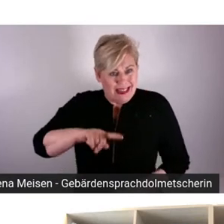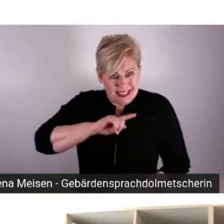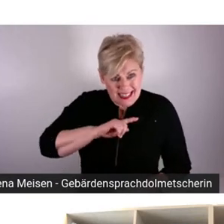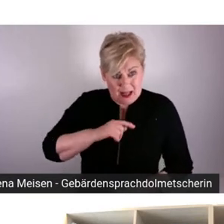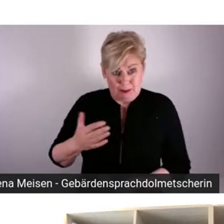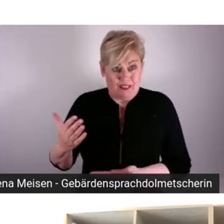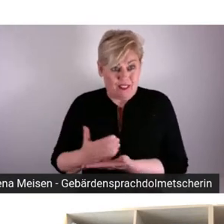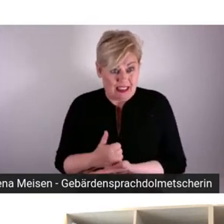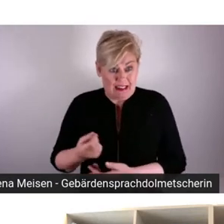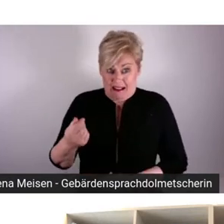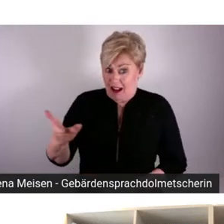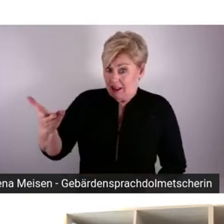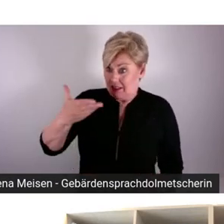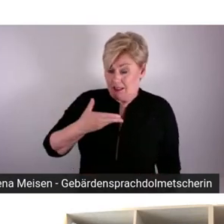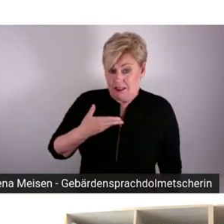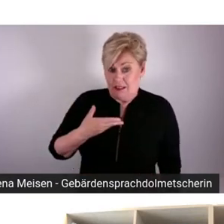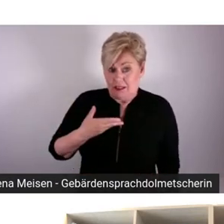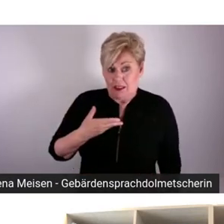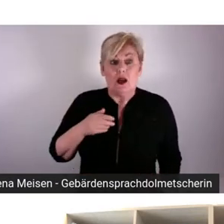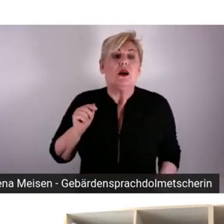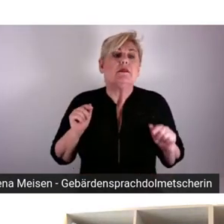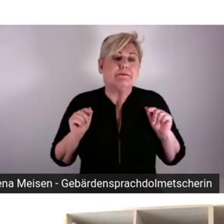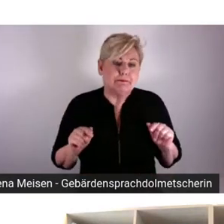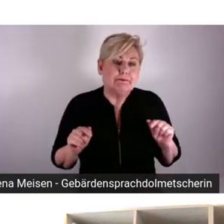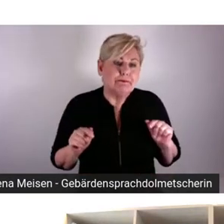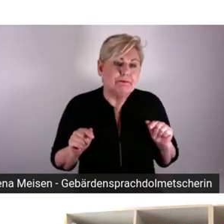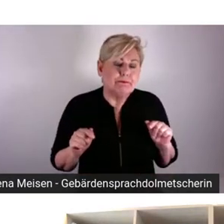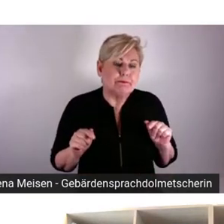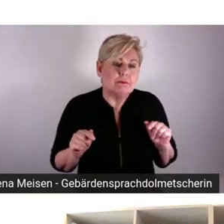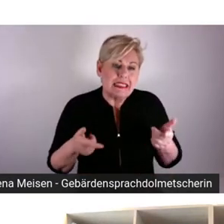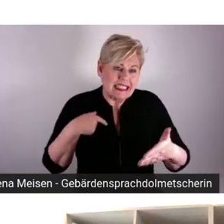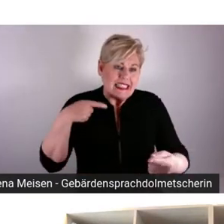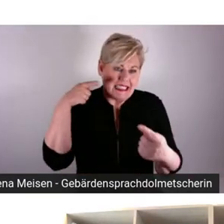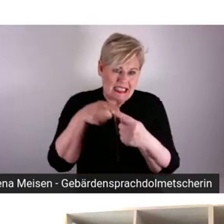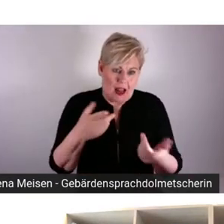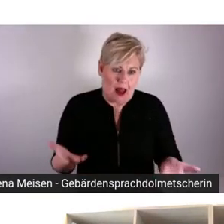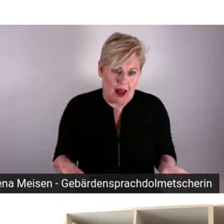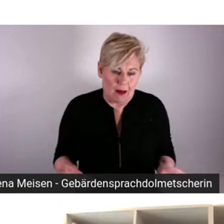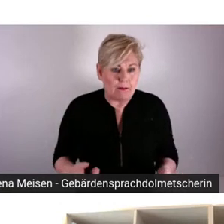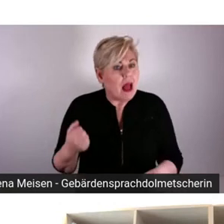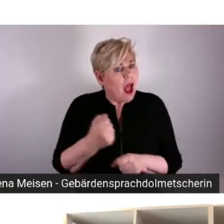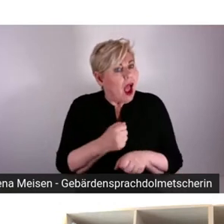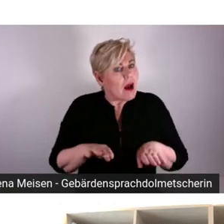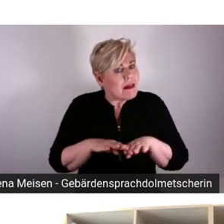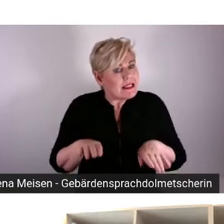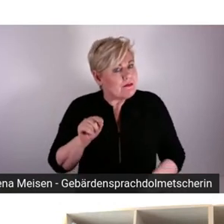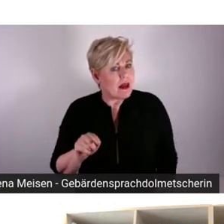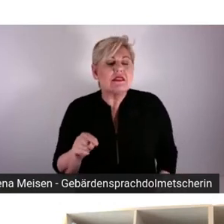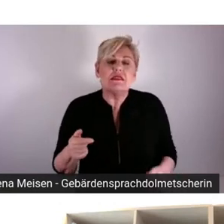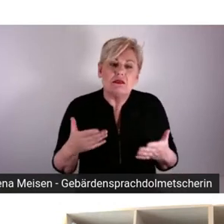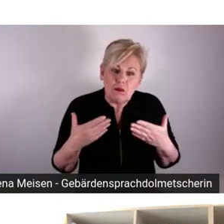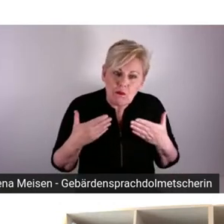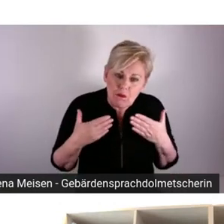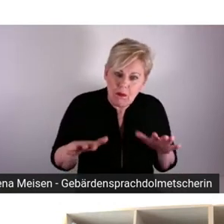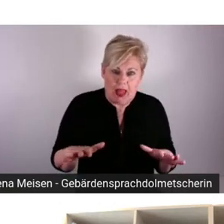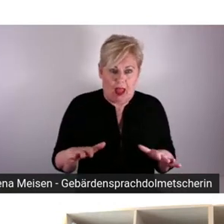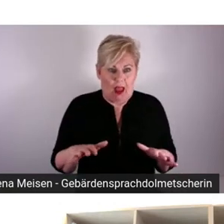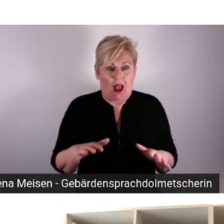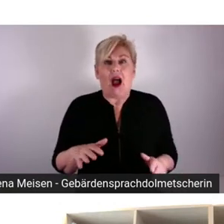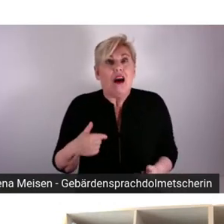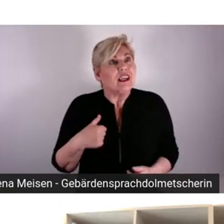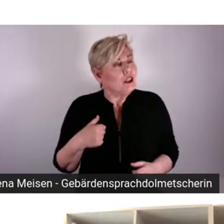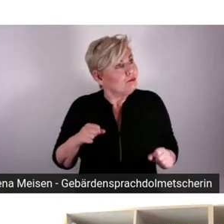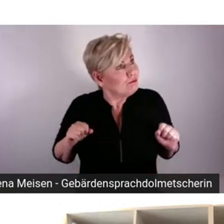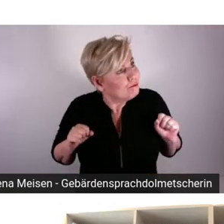dieses Geld bekommt. Und das ist, glaube ich, das Ziel, denn ein Arbeitsplatz ist mehr als nur Einkommen. Arbeitsplatz